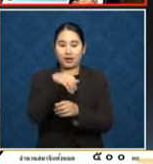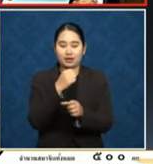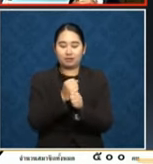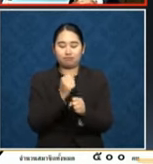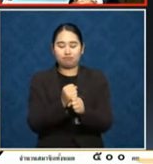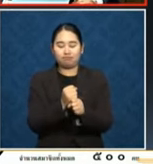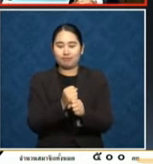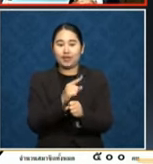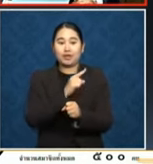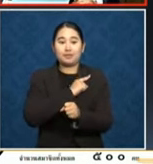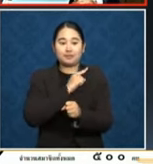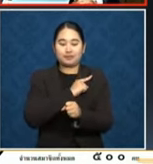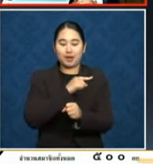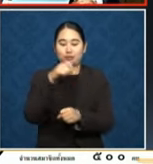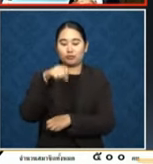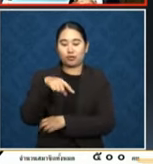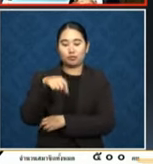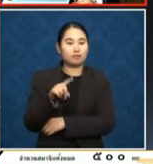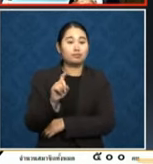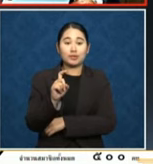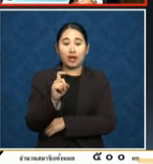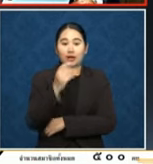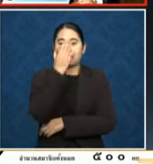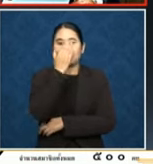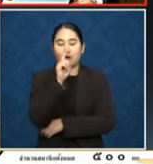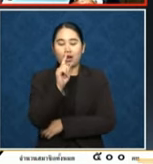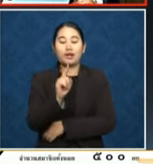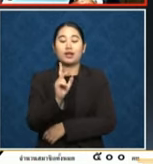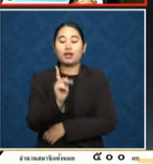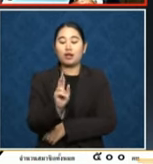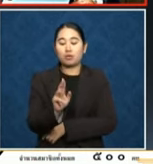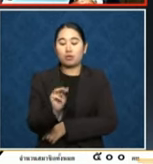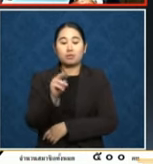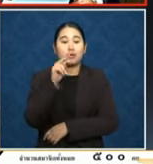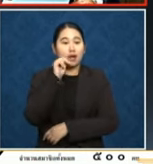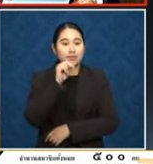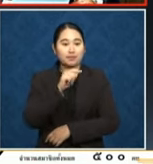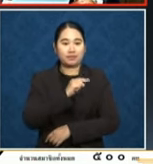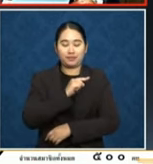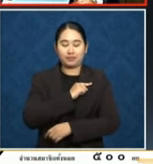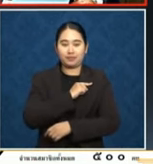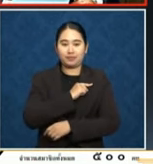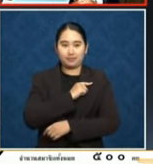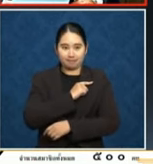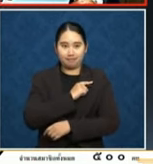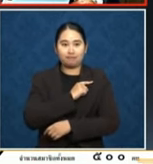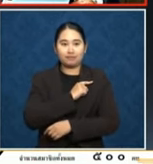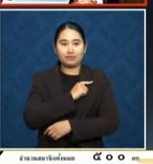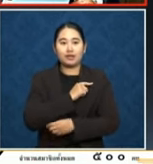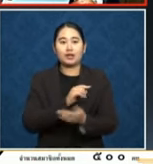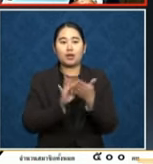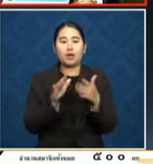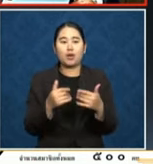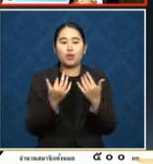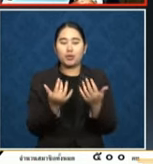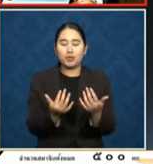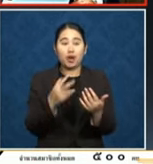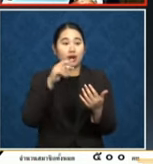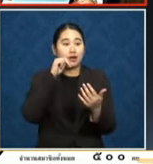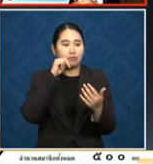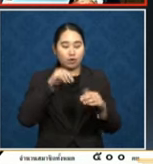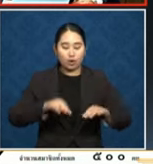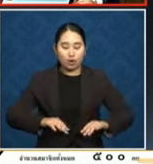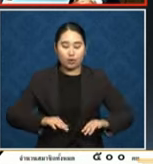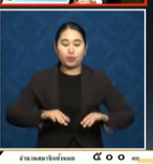ารถเข้าไปซ่อมแซมได้เพราะเป็นสมบัติของกรมชลประทานไม่ได้รับการโอนย้ายพอเวลาช่วงที่น้ำขึ้น